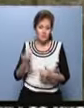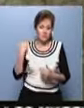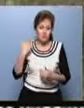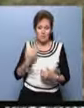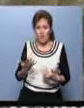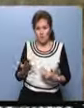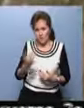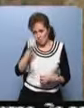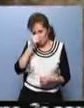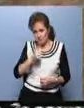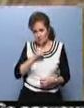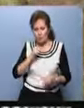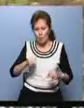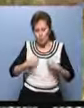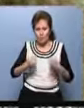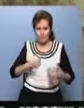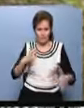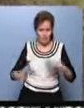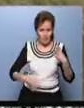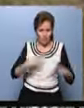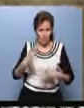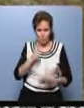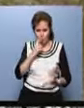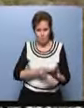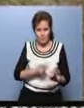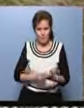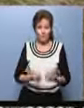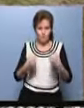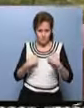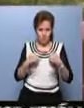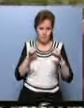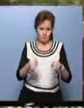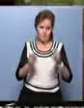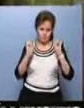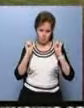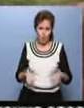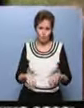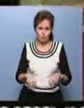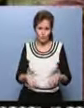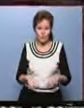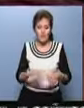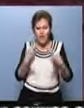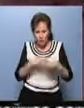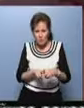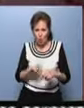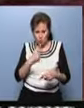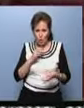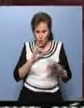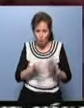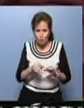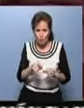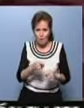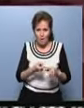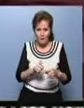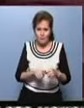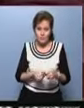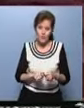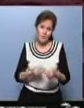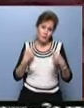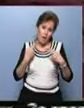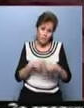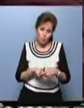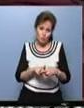тренировок, чтобы именно здесь и сейчас доказать себе, ты это можешь. Чисто технически, вот насколько это сложно проходить? Технически, в